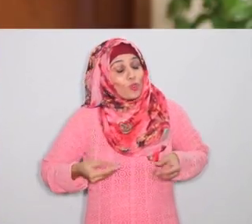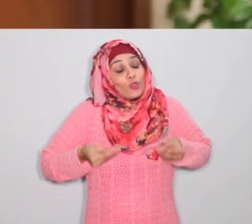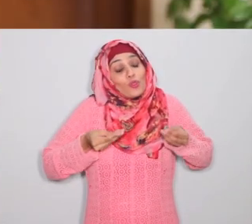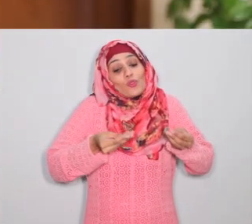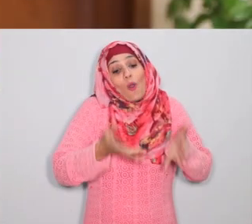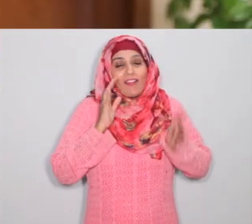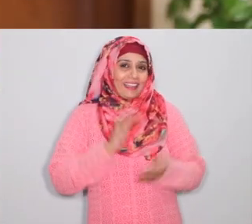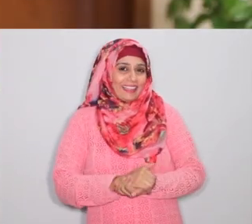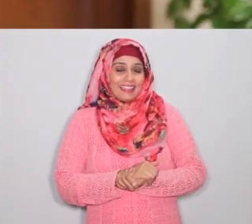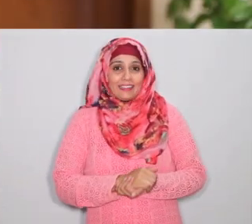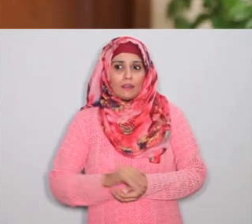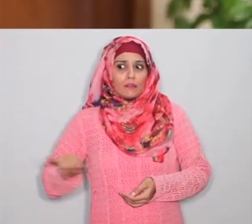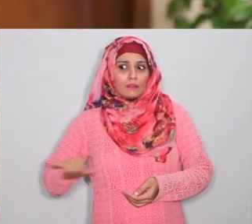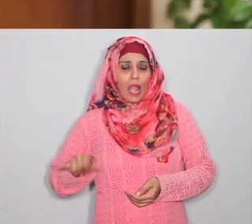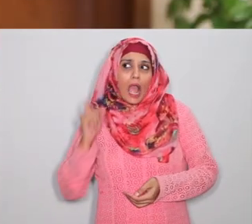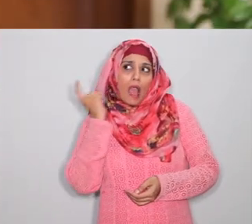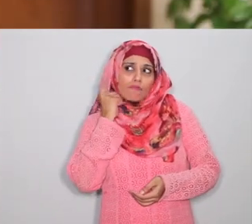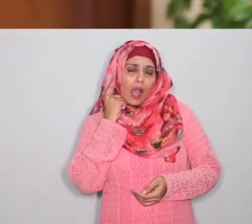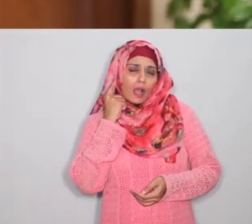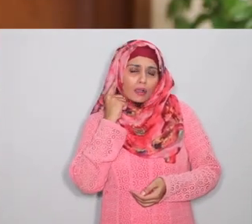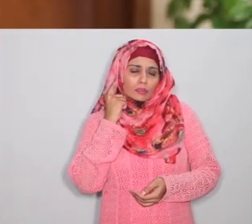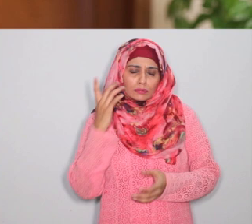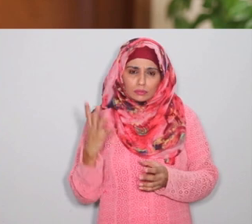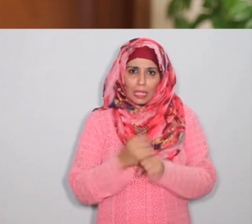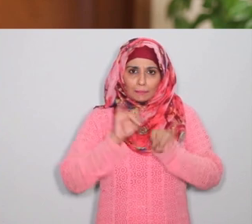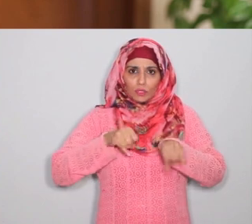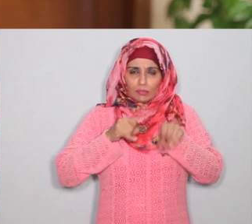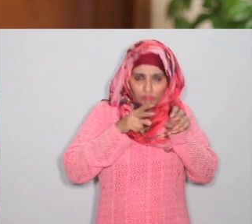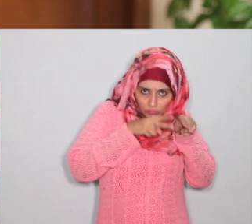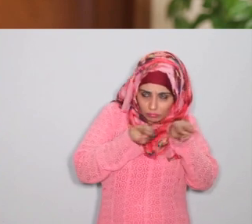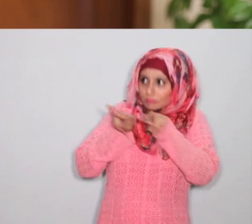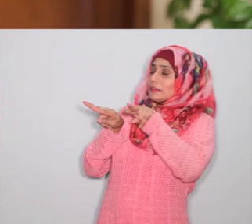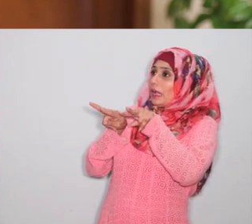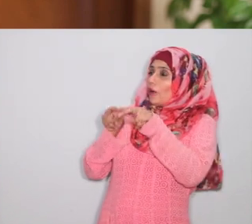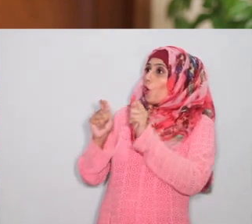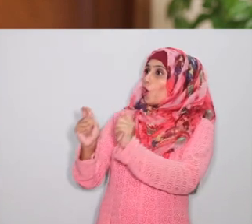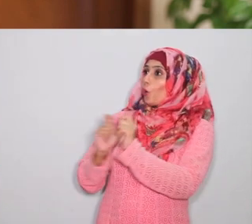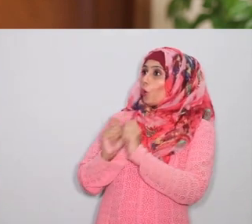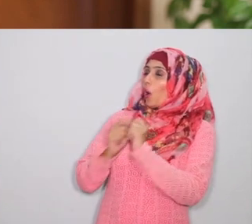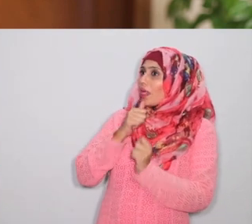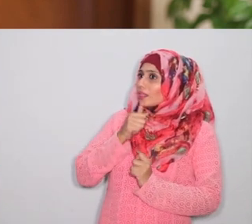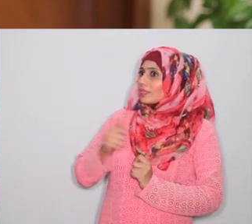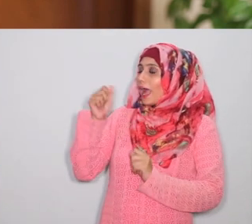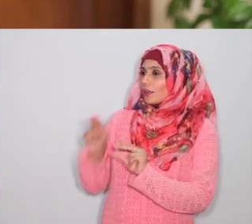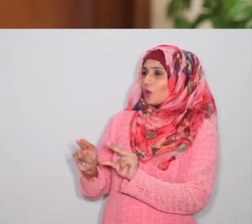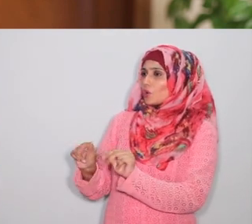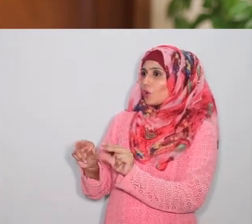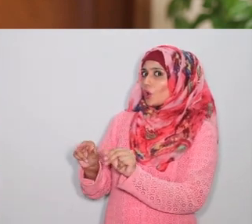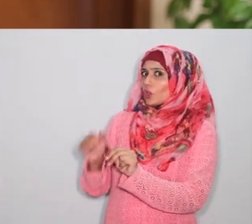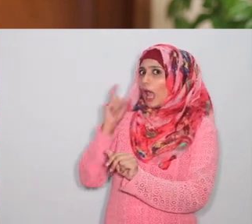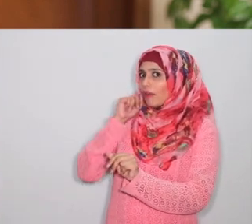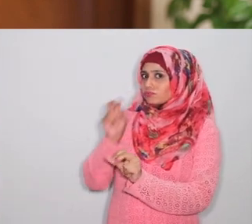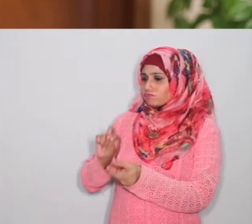इतनी मेहनत खरीद से एक आवाज आई सब ने मुड़कर देखा तो घोड़े दादा खड़े रेडियो चला रहे